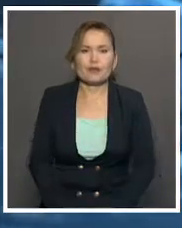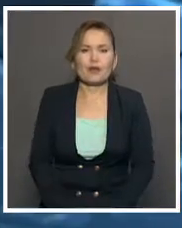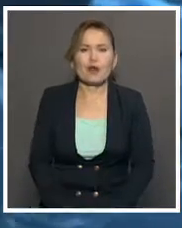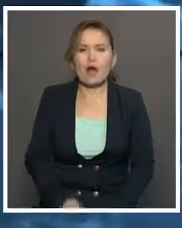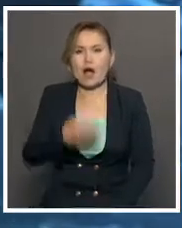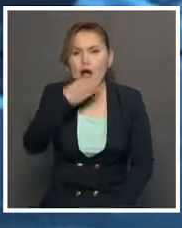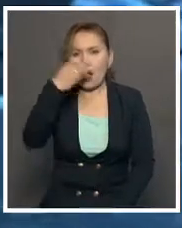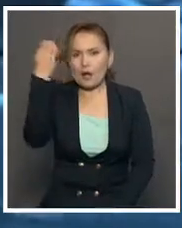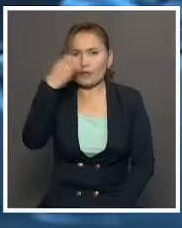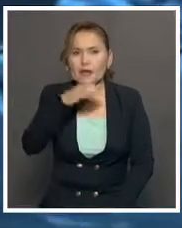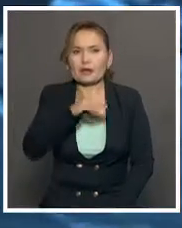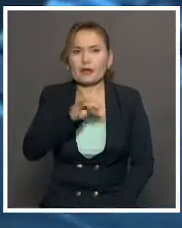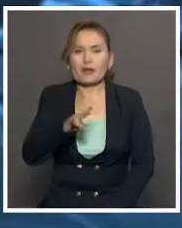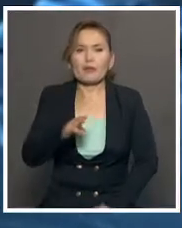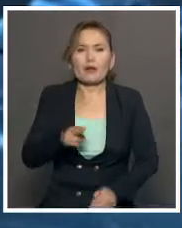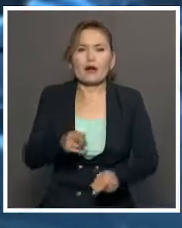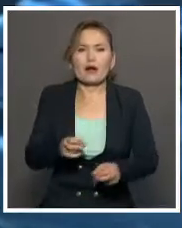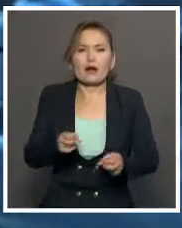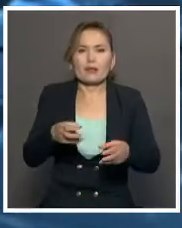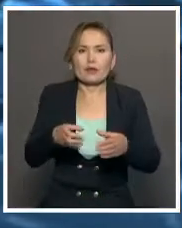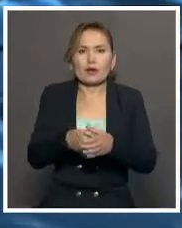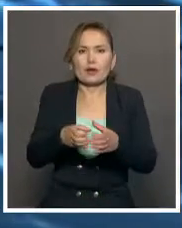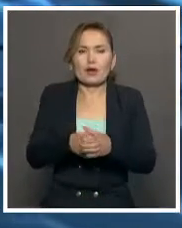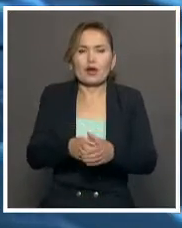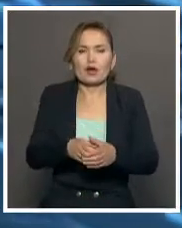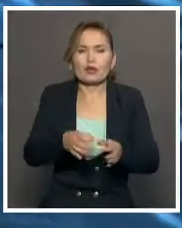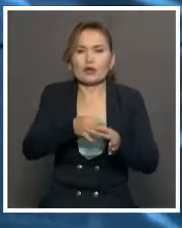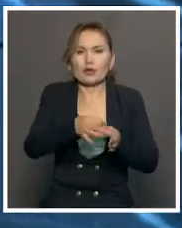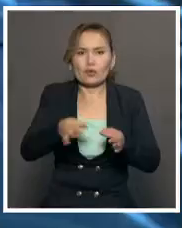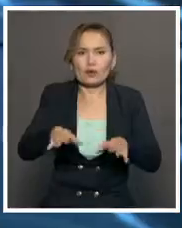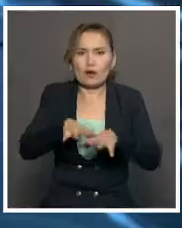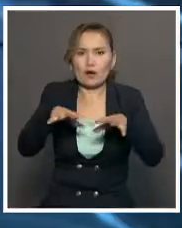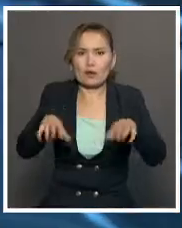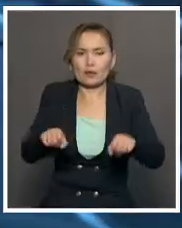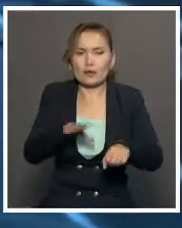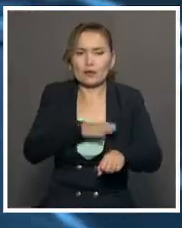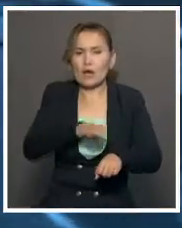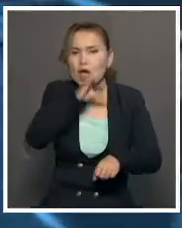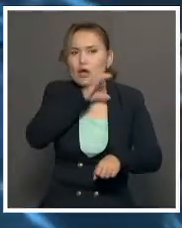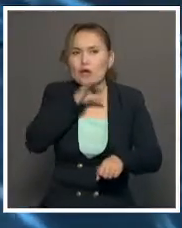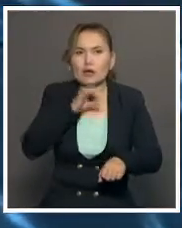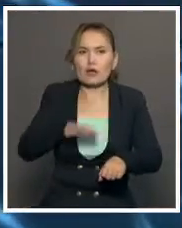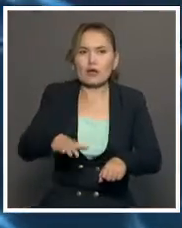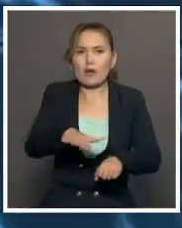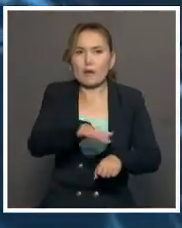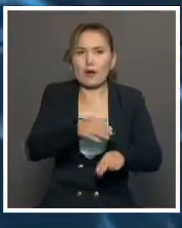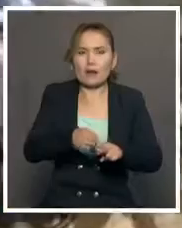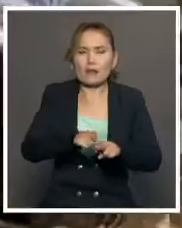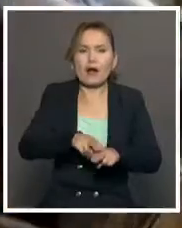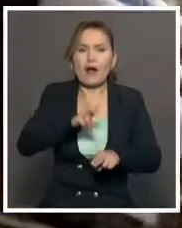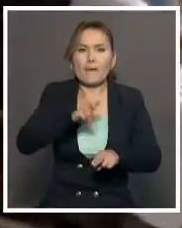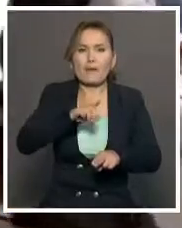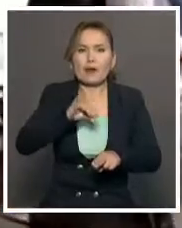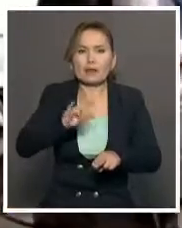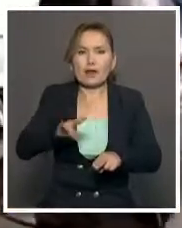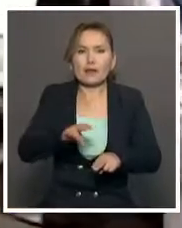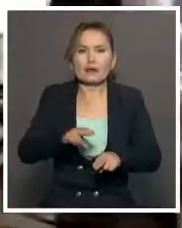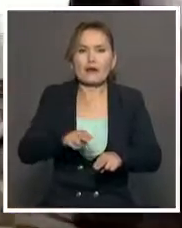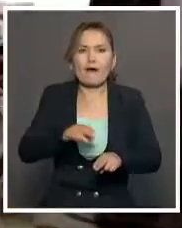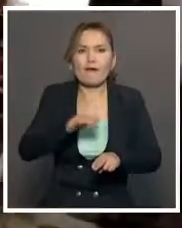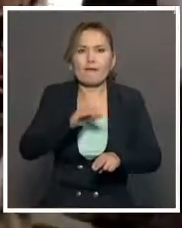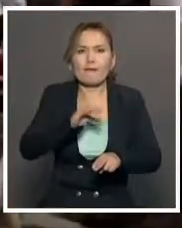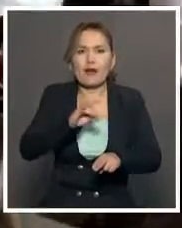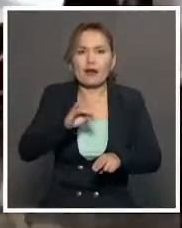Ауғанстанда Талибан қозғалысының жасақтары үш провинцияның астанасын басып алды. Олар солтүстік шығыстағы Бадахшан және Бағлан, батыстағы